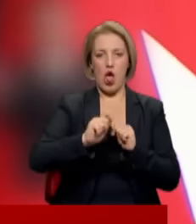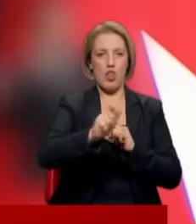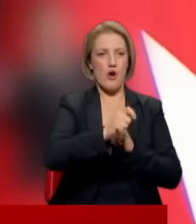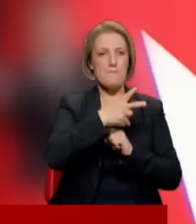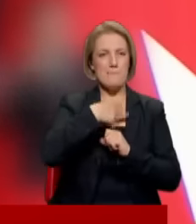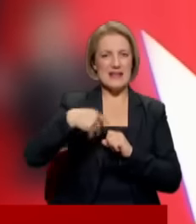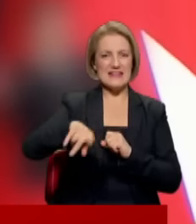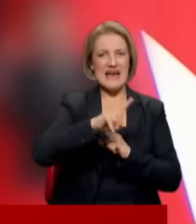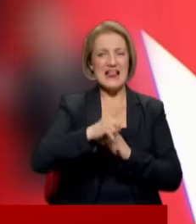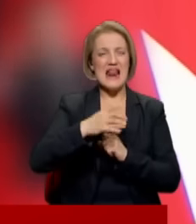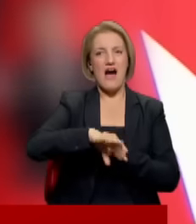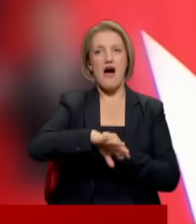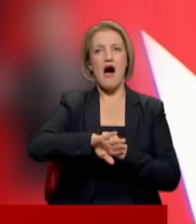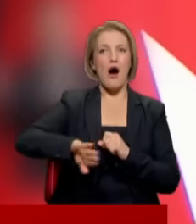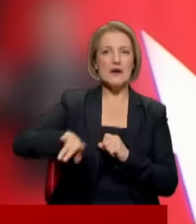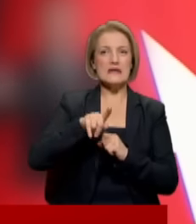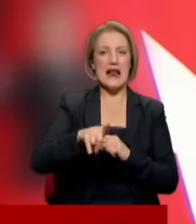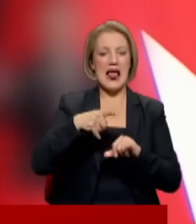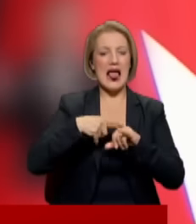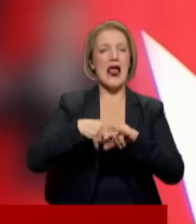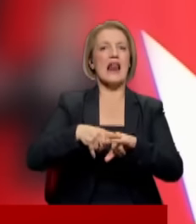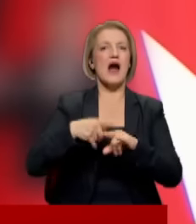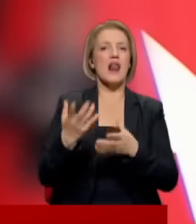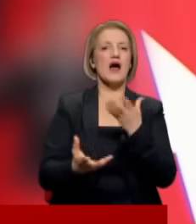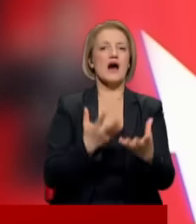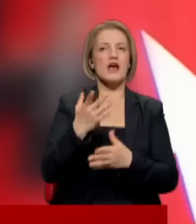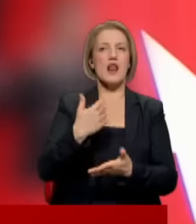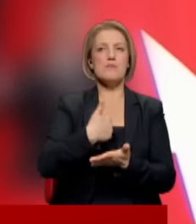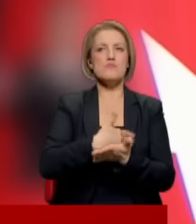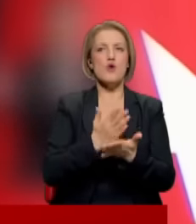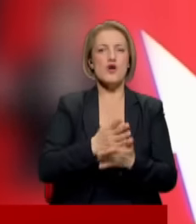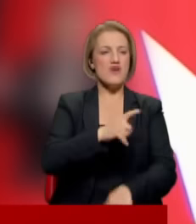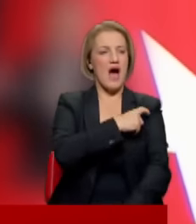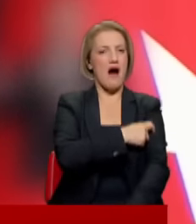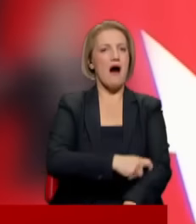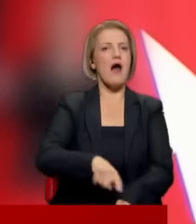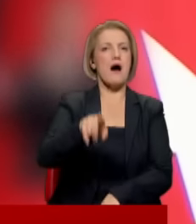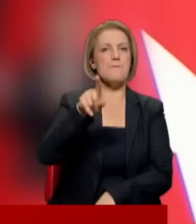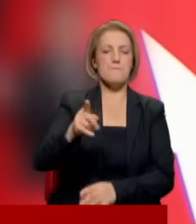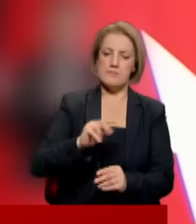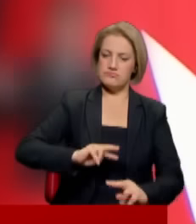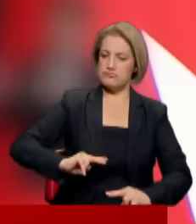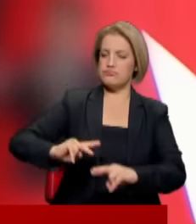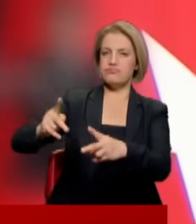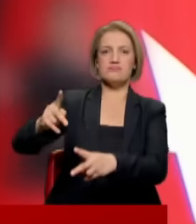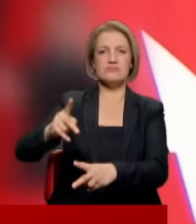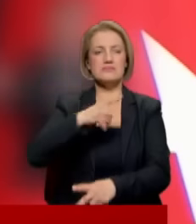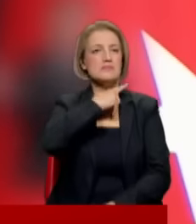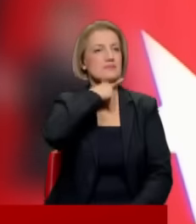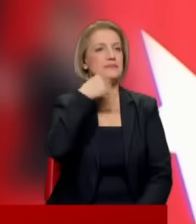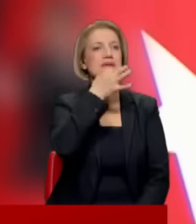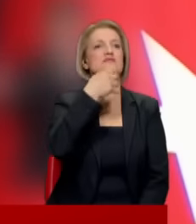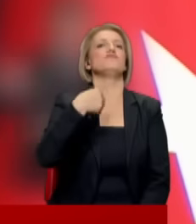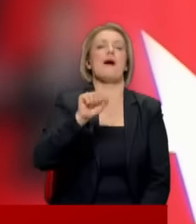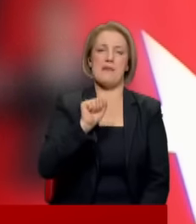belediyelere tahsis edilen helal kaynağın bölücü Haramzadeler aktarılmasına asla